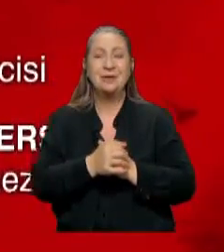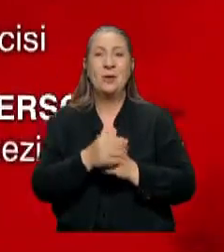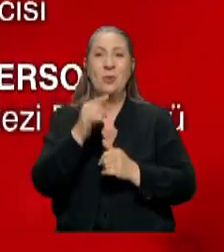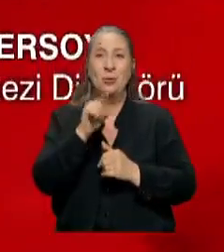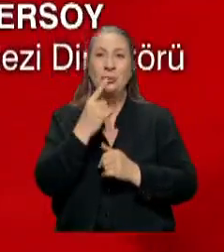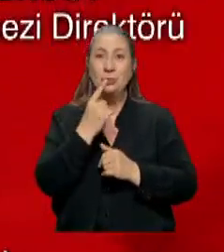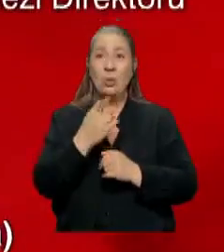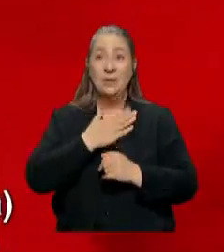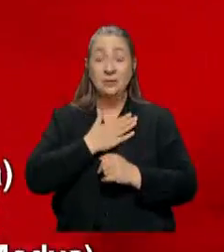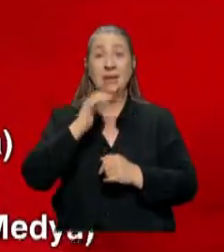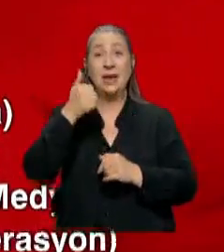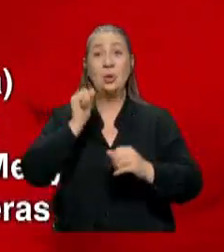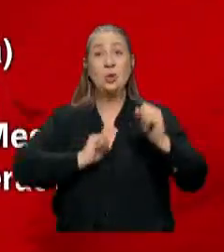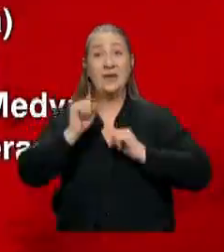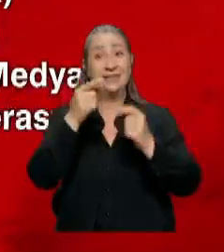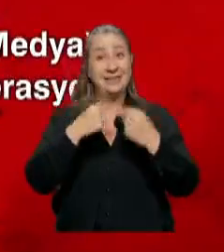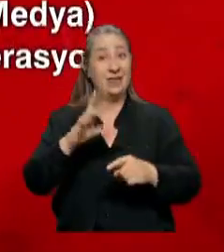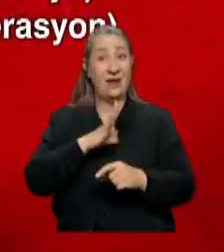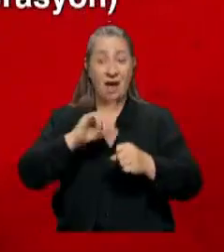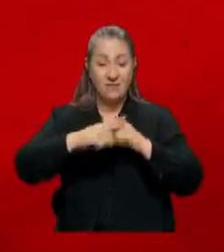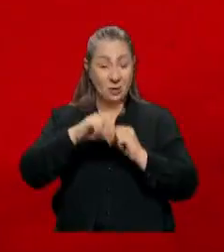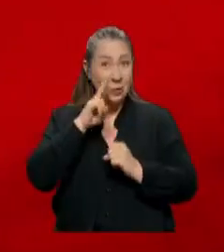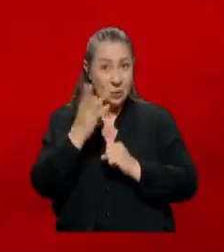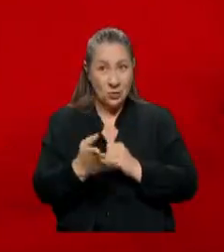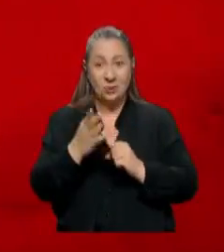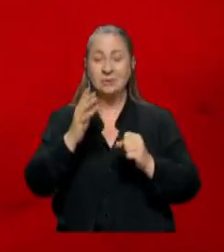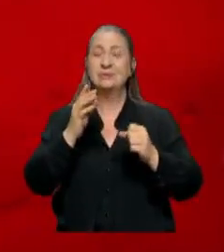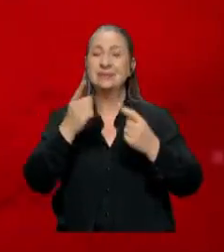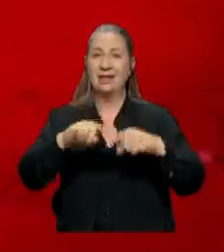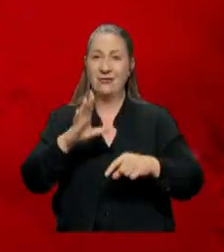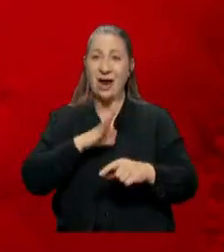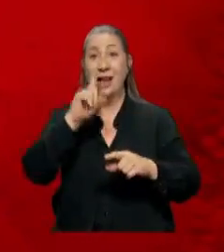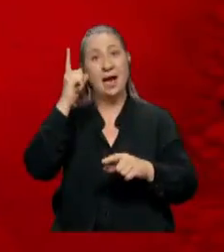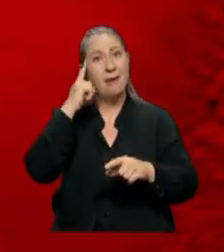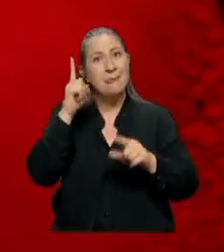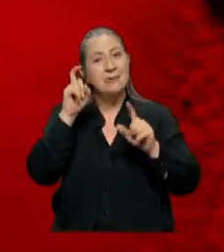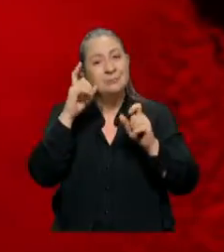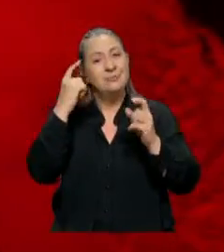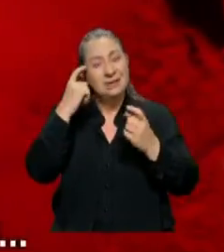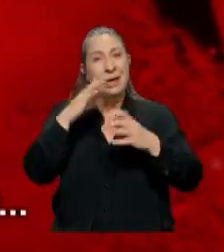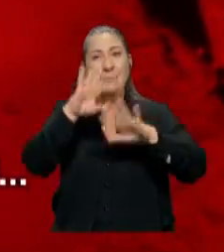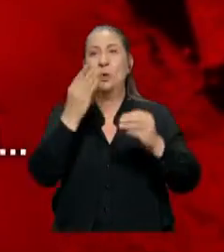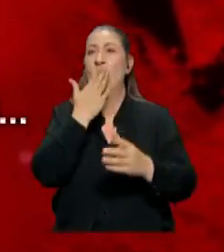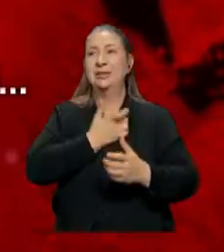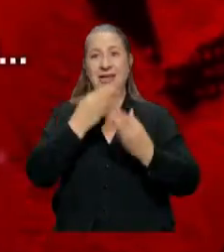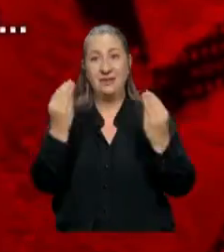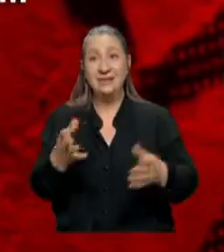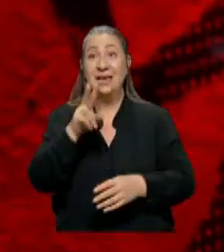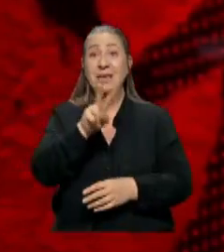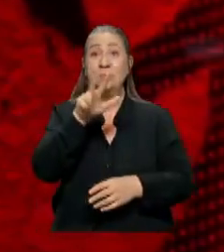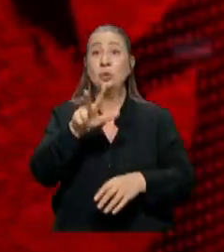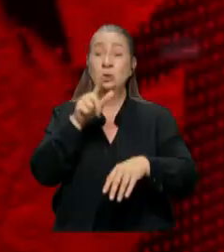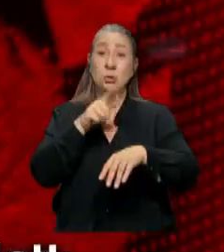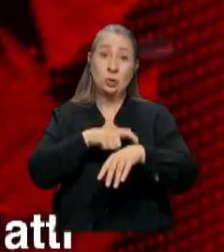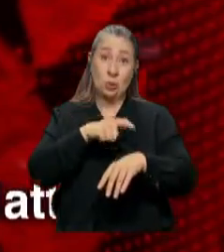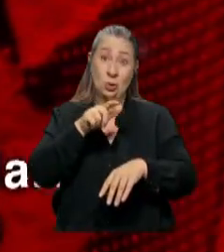onu söyleyeyim. Yarın üniversite sınavı var. Hafta sonu üniversite sınavı var. Allah zihin açıklığı versin bütün öğrencilere.